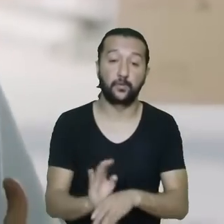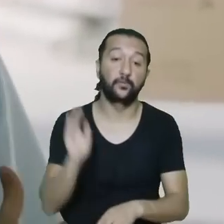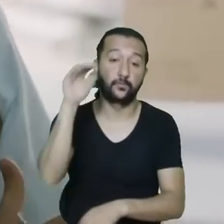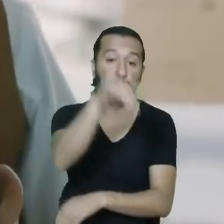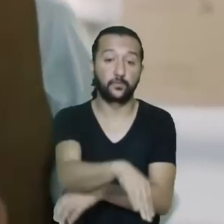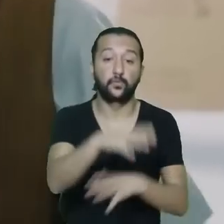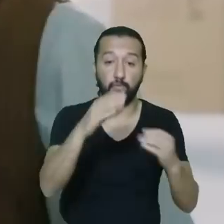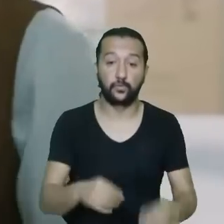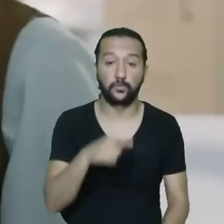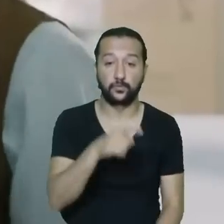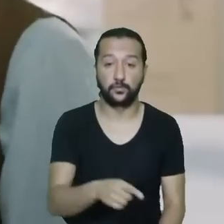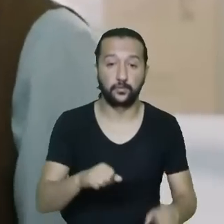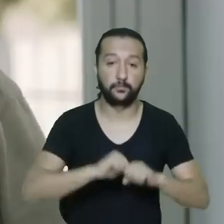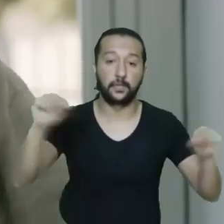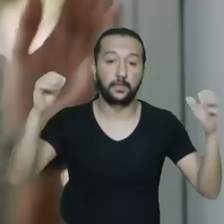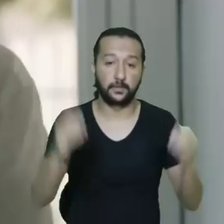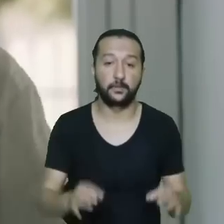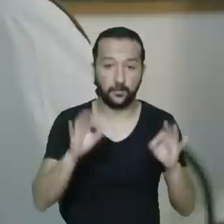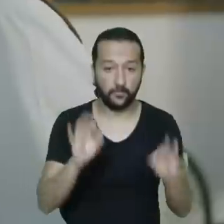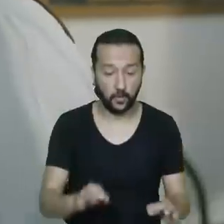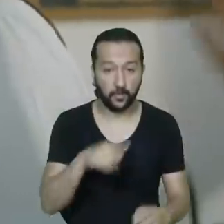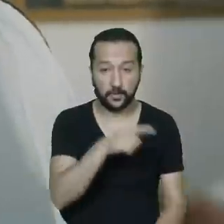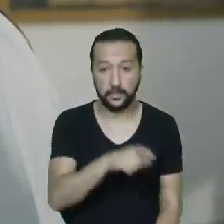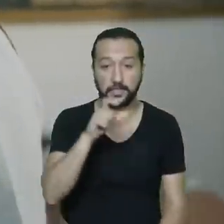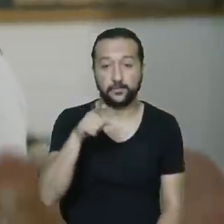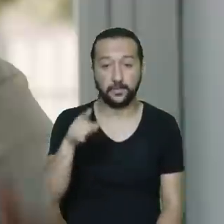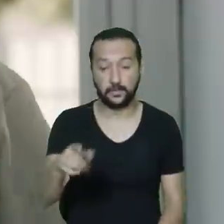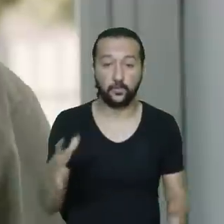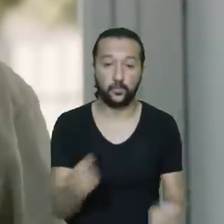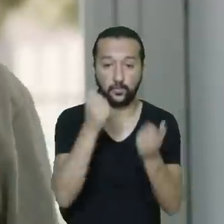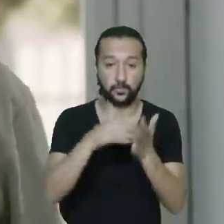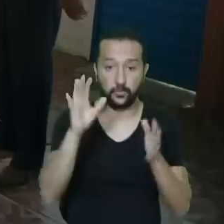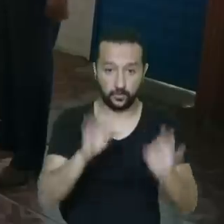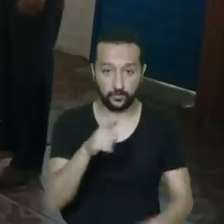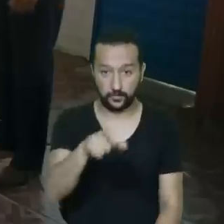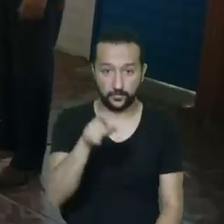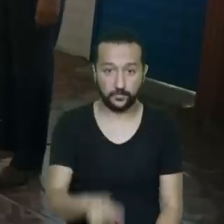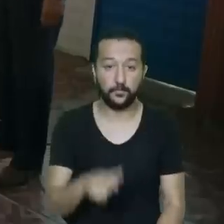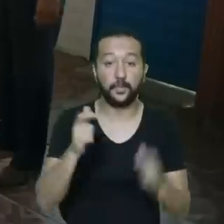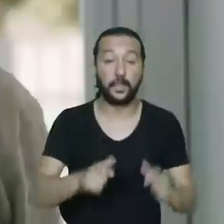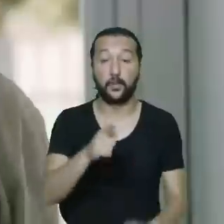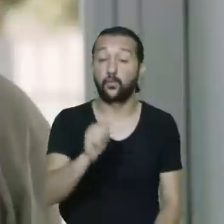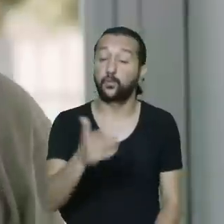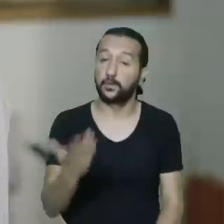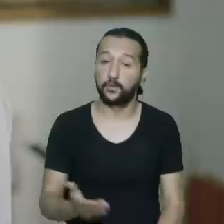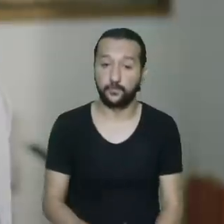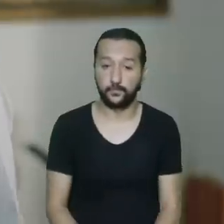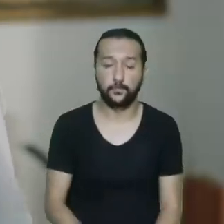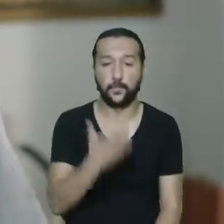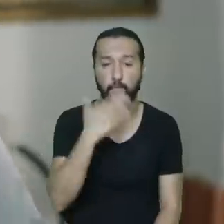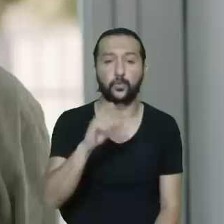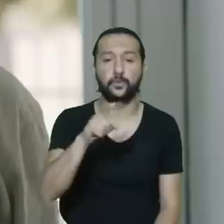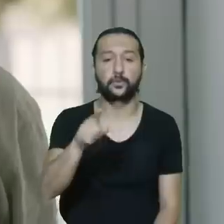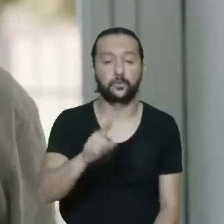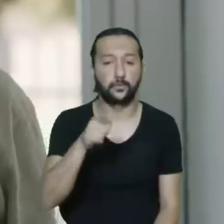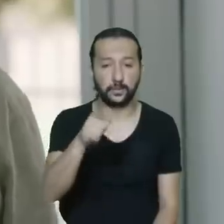aşağı fıydardı kendini uçurumdan. Patladı ya. Böylelikle Cemil'den de kurtulun gari değil mi? Nerede o günler? Yok